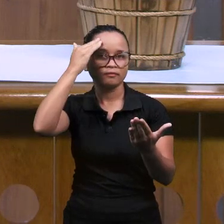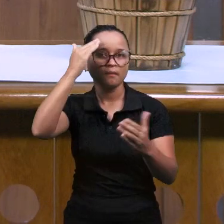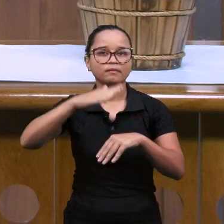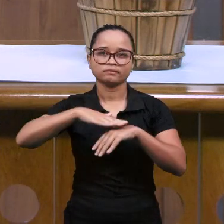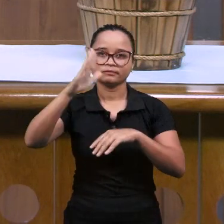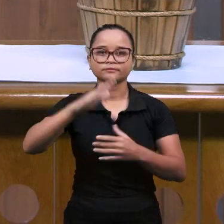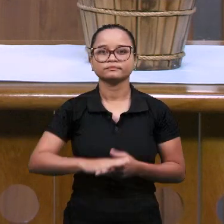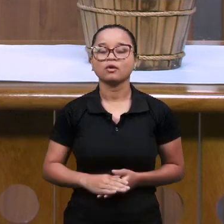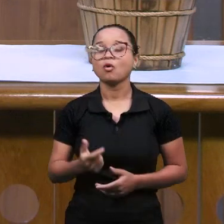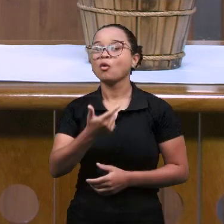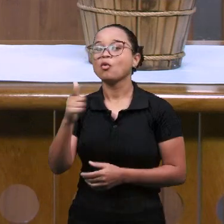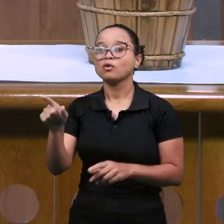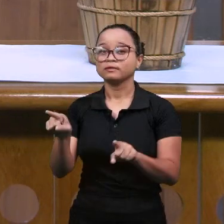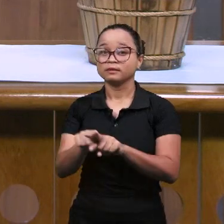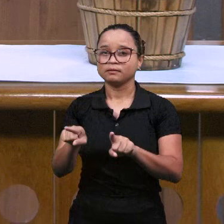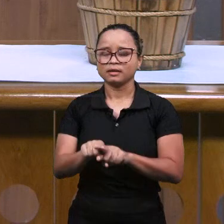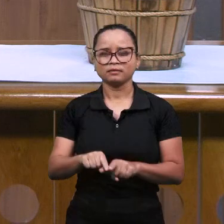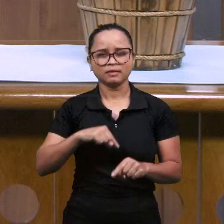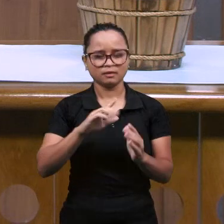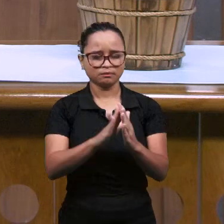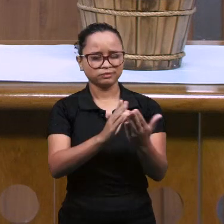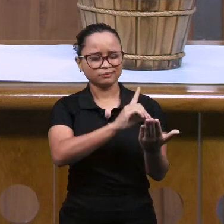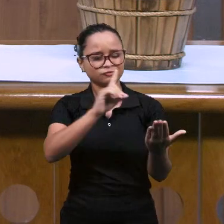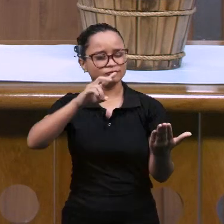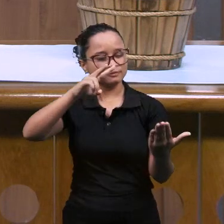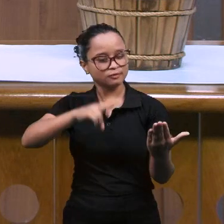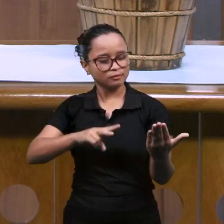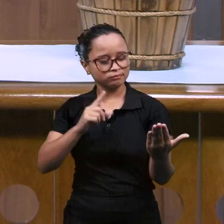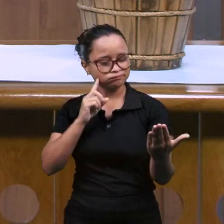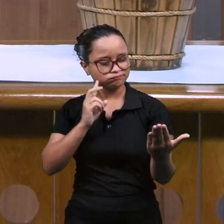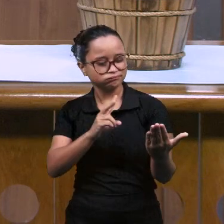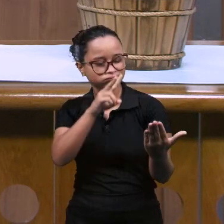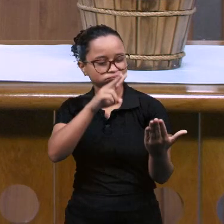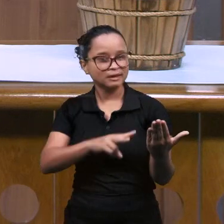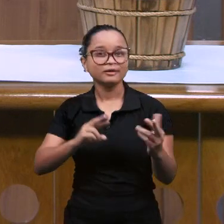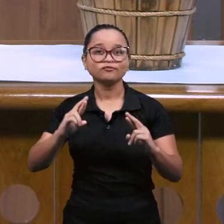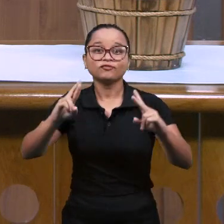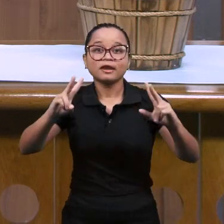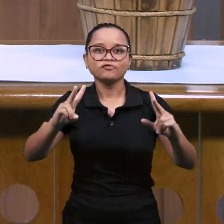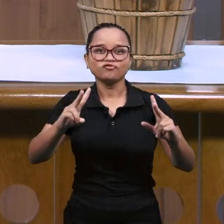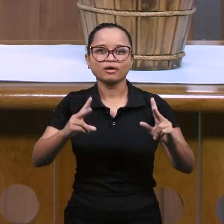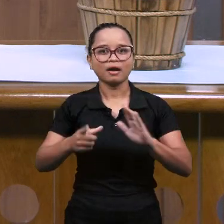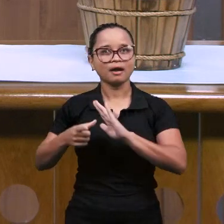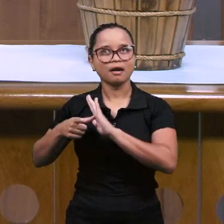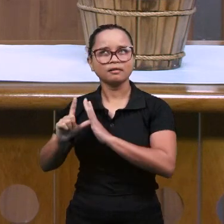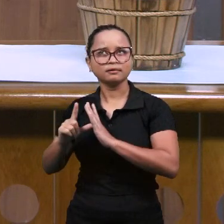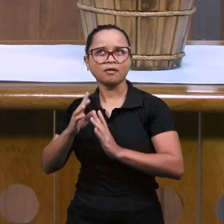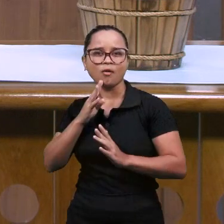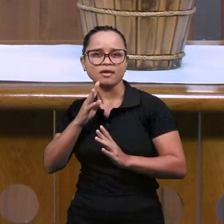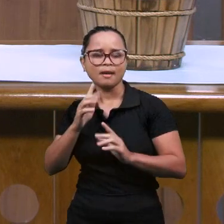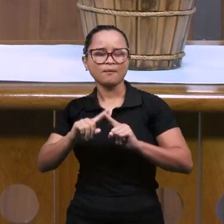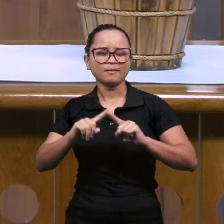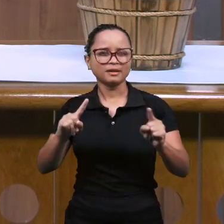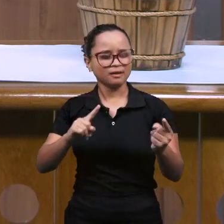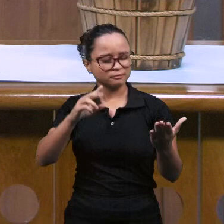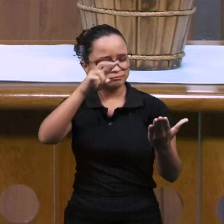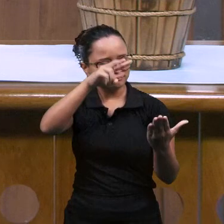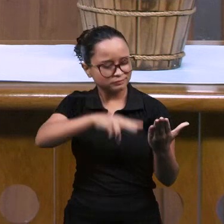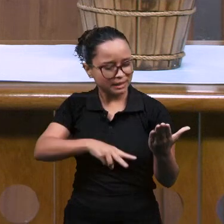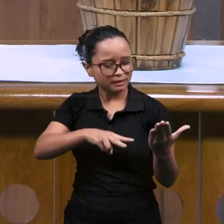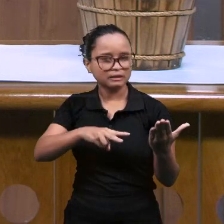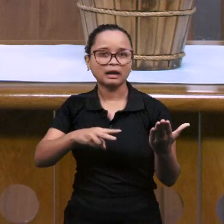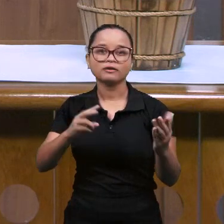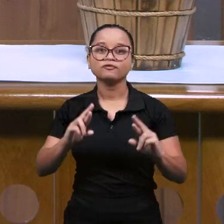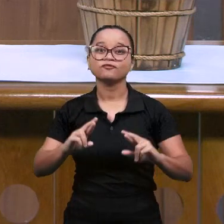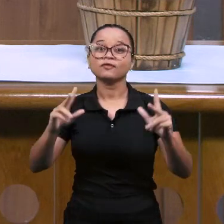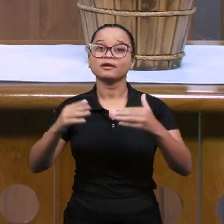en disant, j'ai commencé à voir la Bible de manière différente de celle que je connaissais. Exactement, c'est un témoignage donné